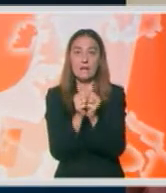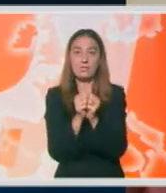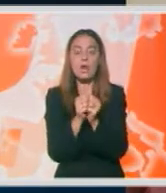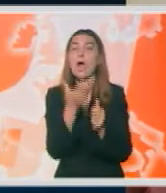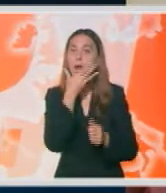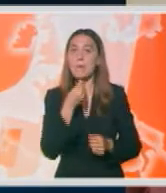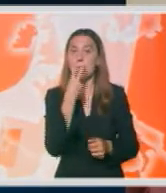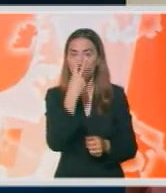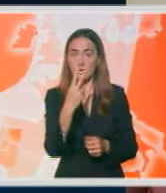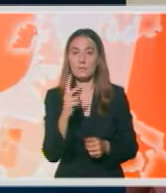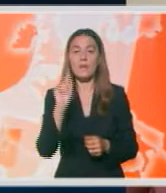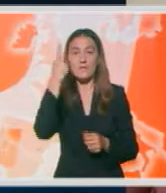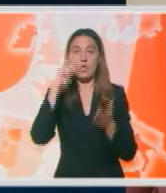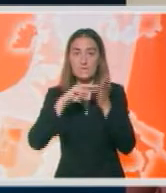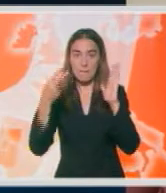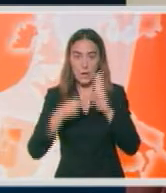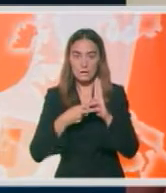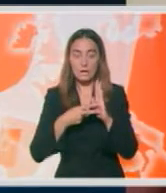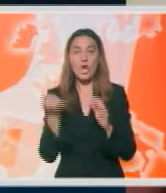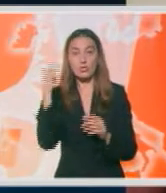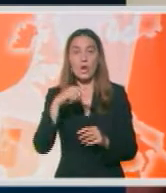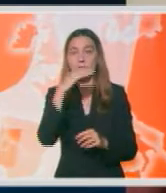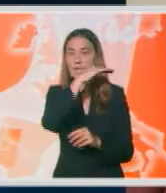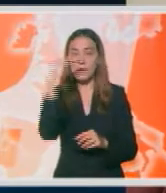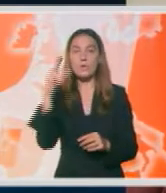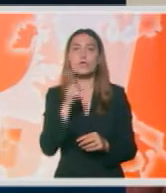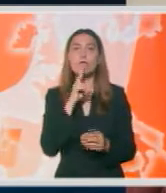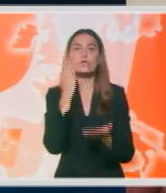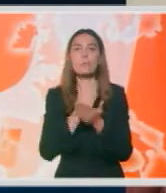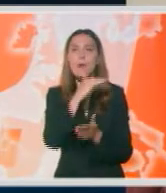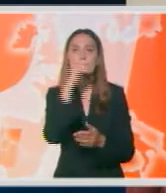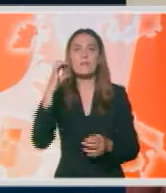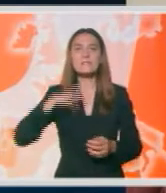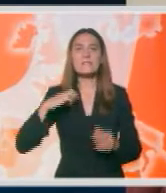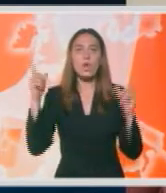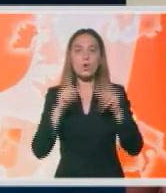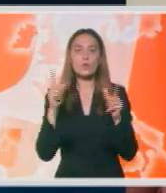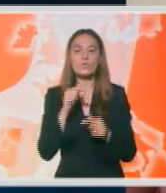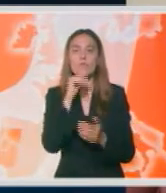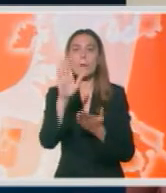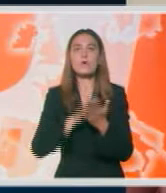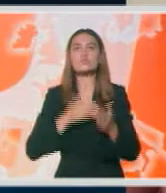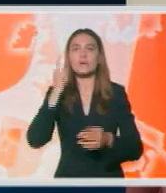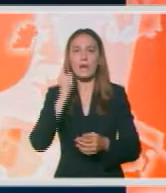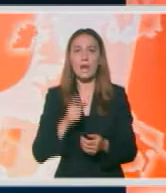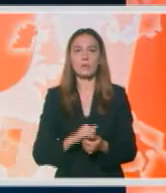lepo je vidjeti da vrhunska politika dolazi na pozicije koje su bile pozicije civilnog društva još od početka